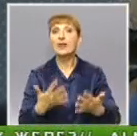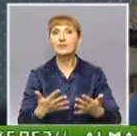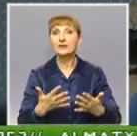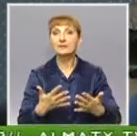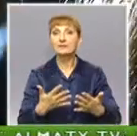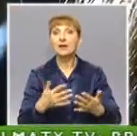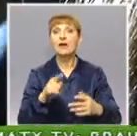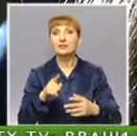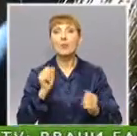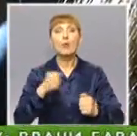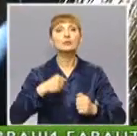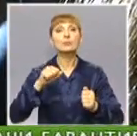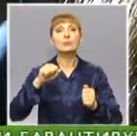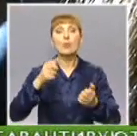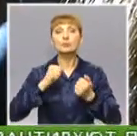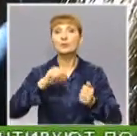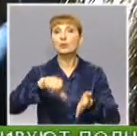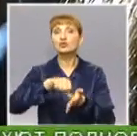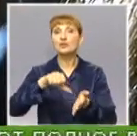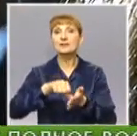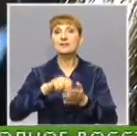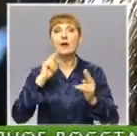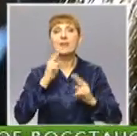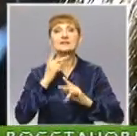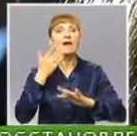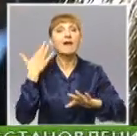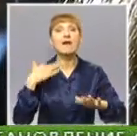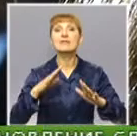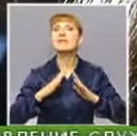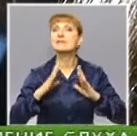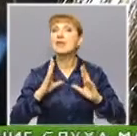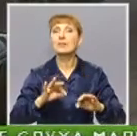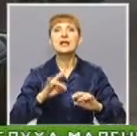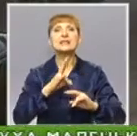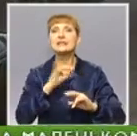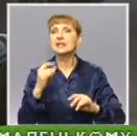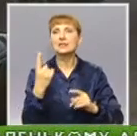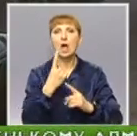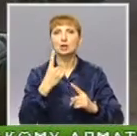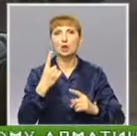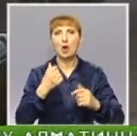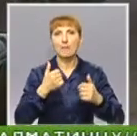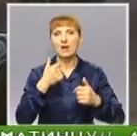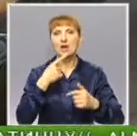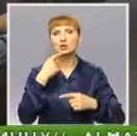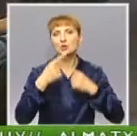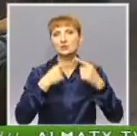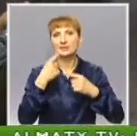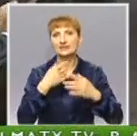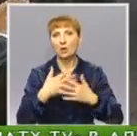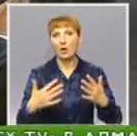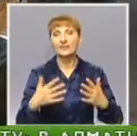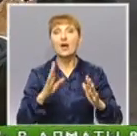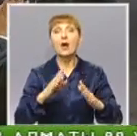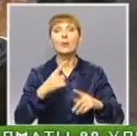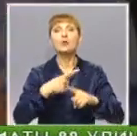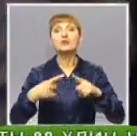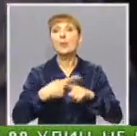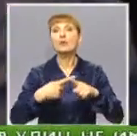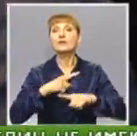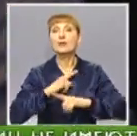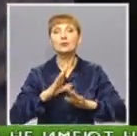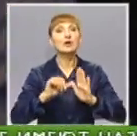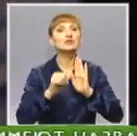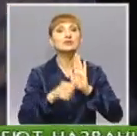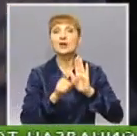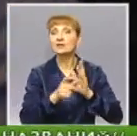«Тюрк Вижн» могут принять участие композиции, ранее не звучавшие ни на одном из тюркских языков. После полуфинала останется лишь 16